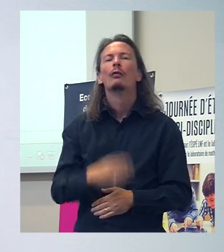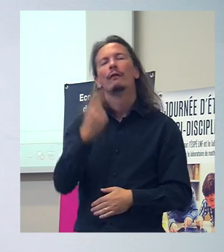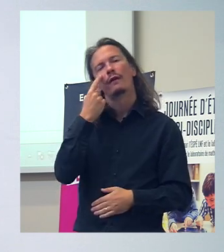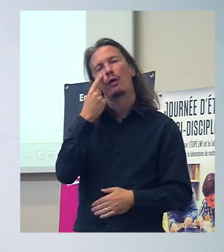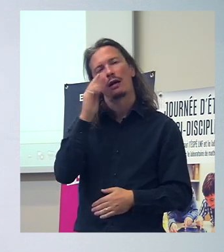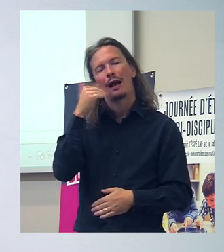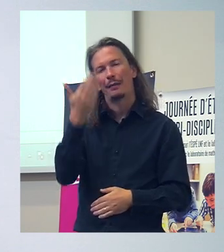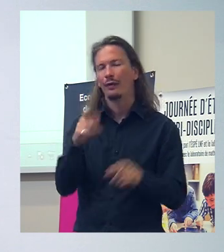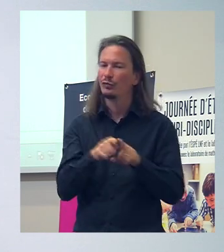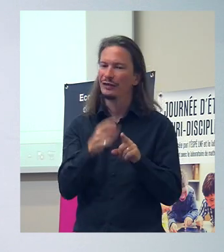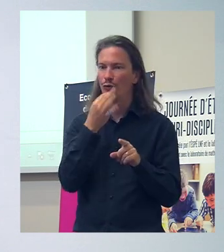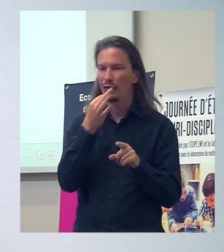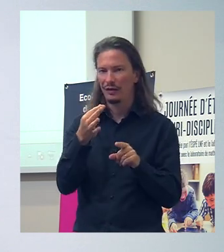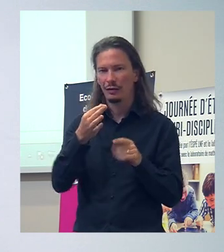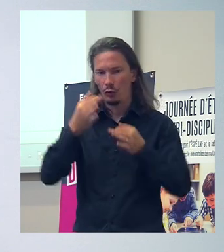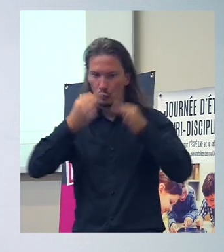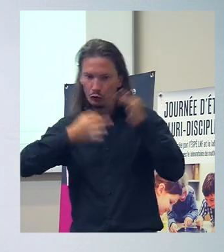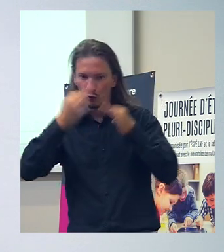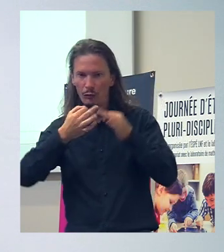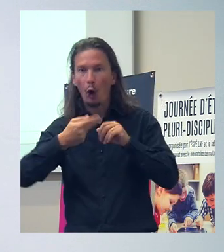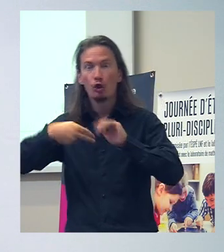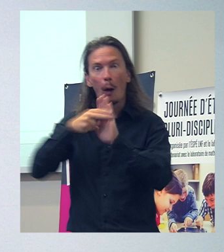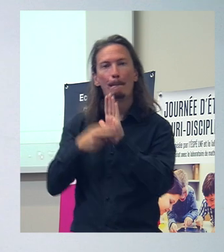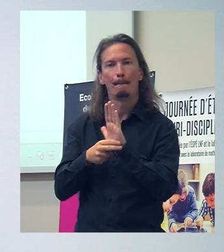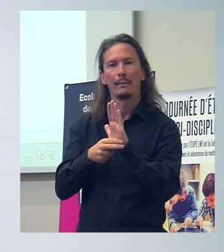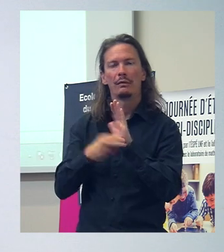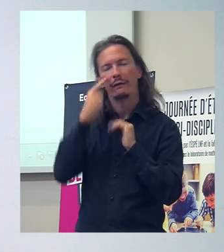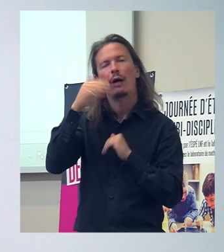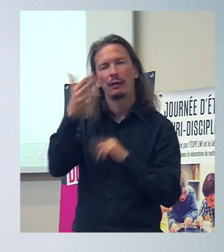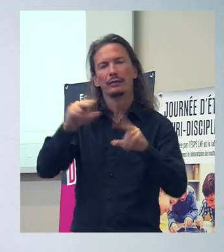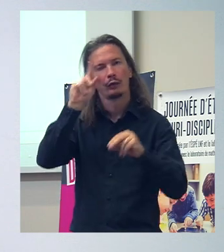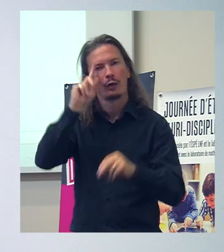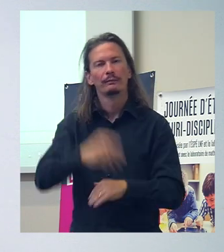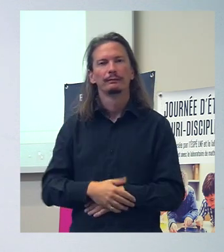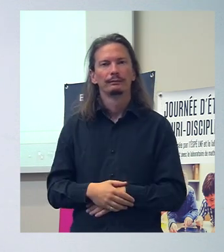de dire développer le jugement normatif, on verra pourquoi.